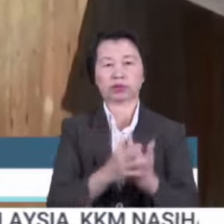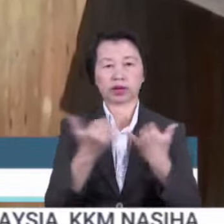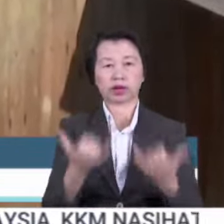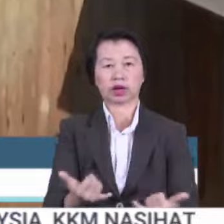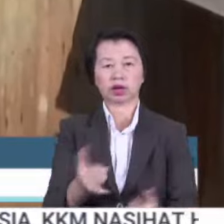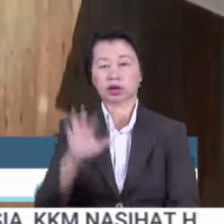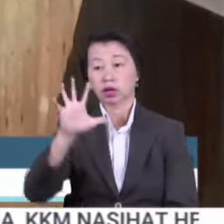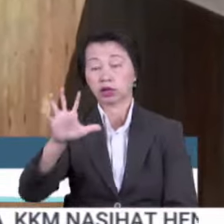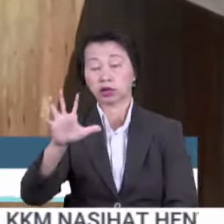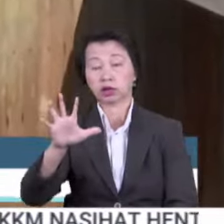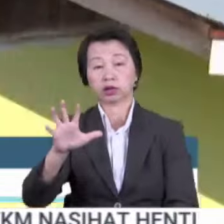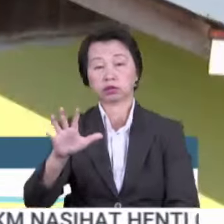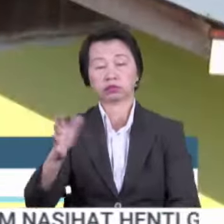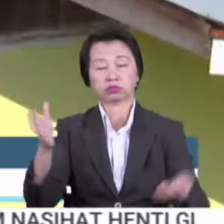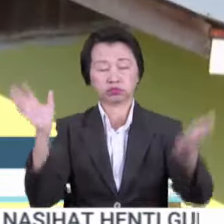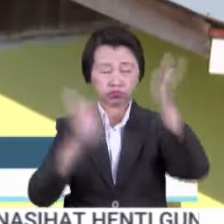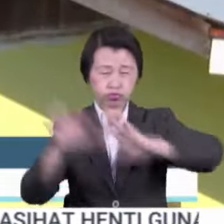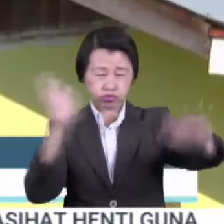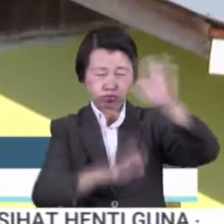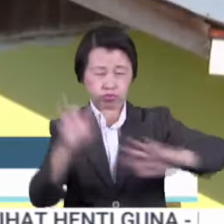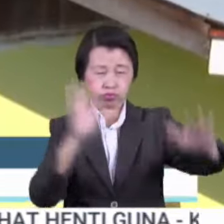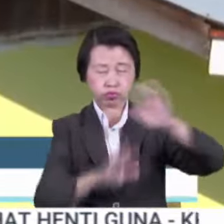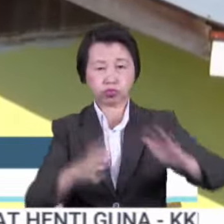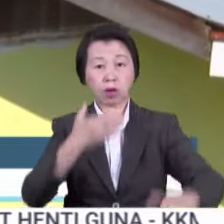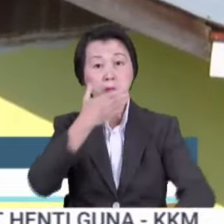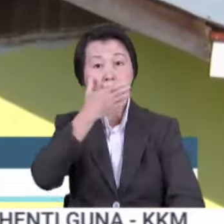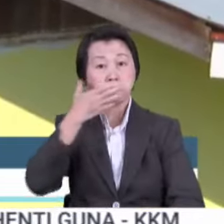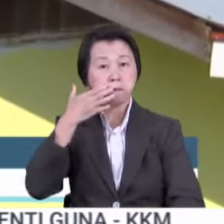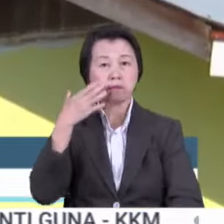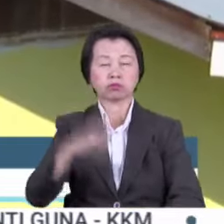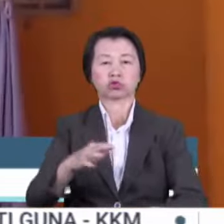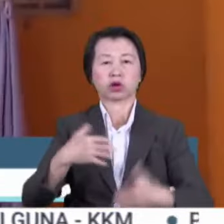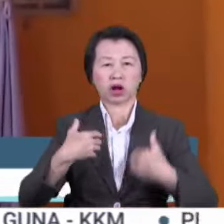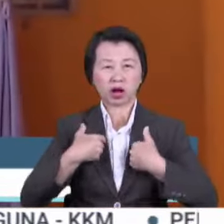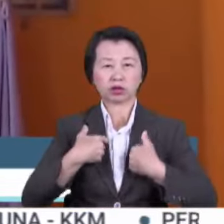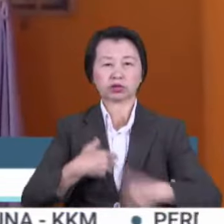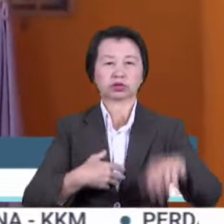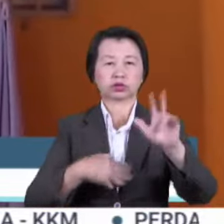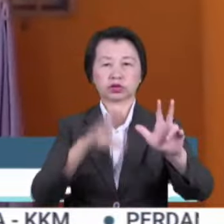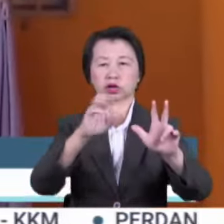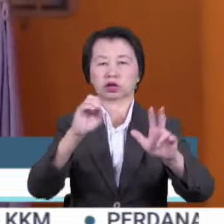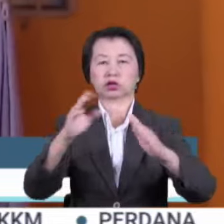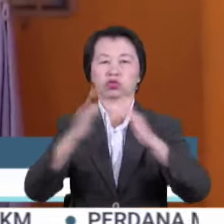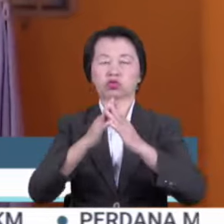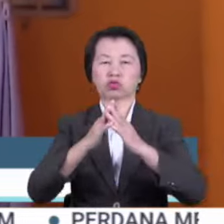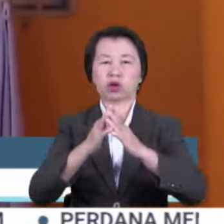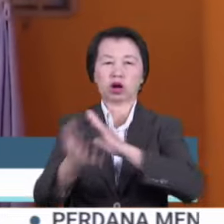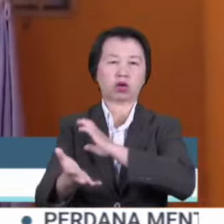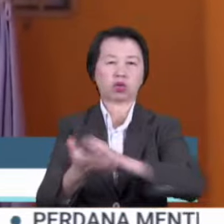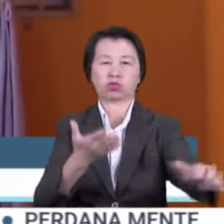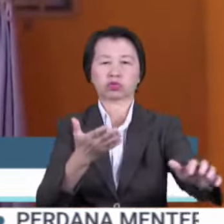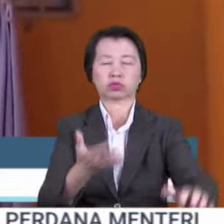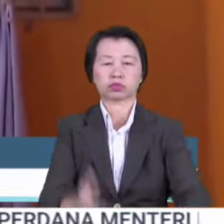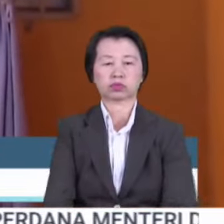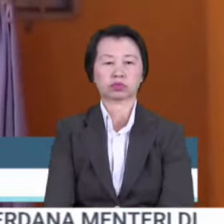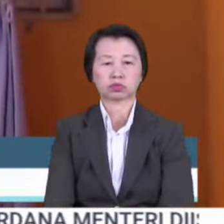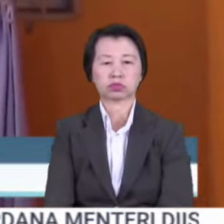5 kejadian ribut melanda Valley sejak Ramadan lalu yang telah menjijikan lebih 300 rumah secara keseluruhan